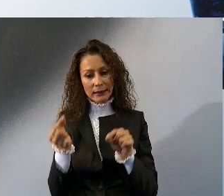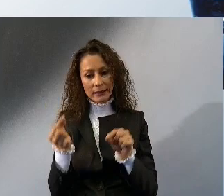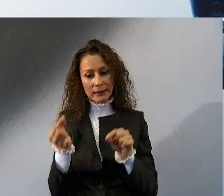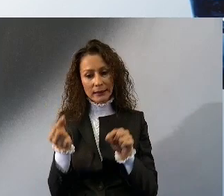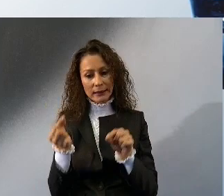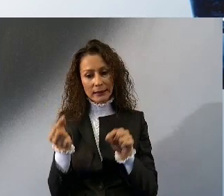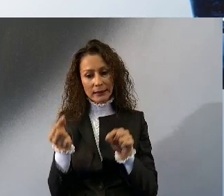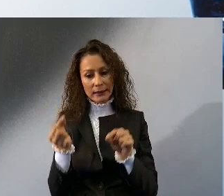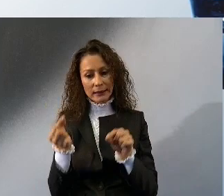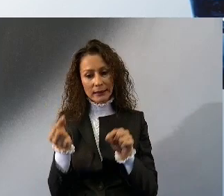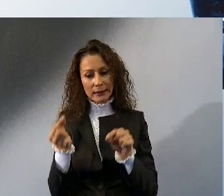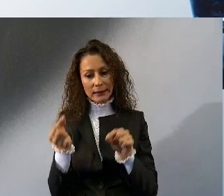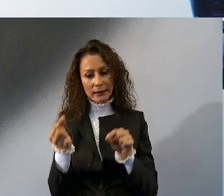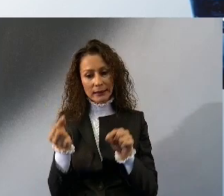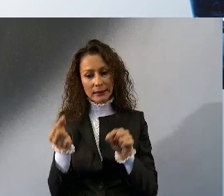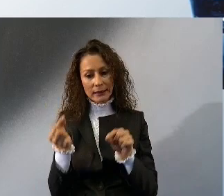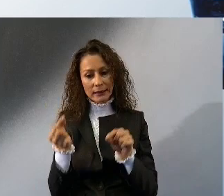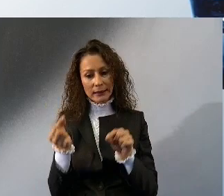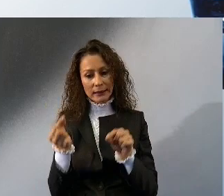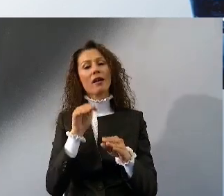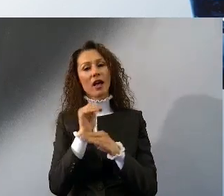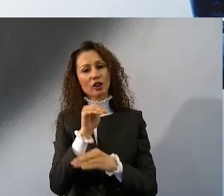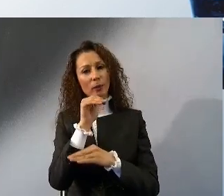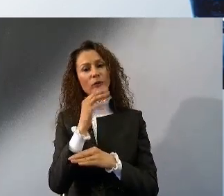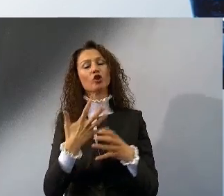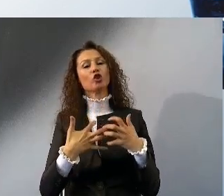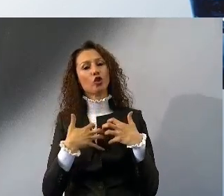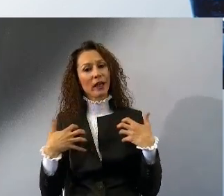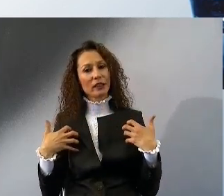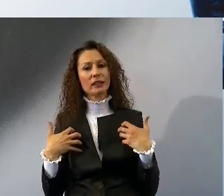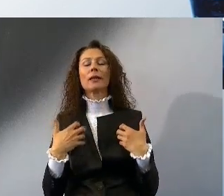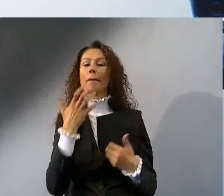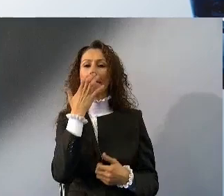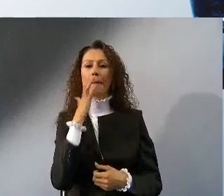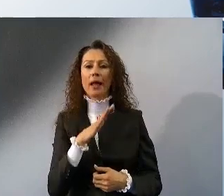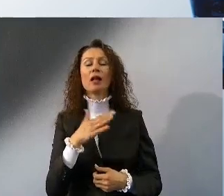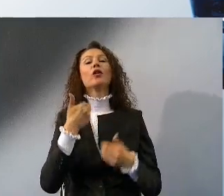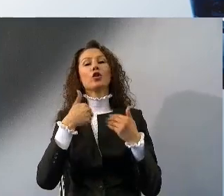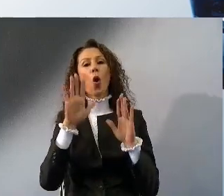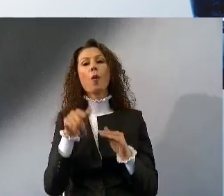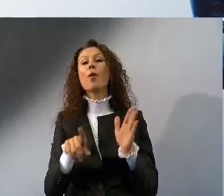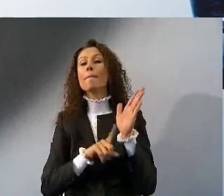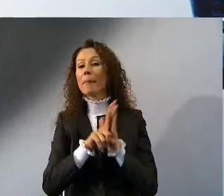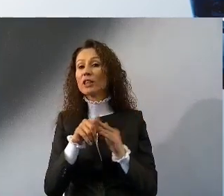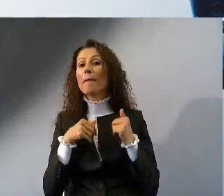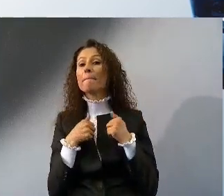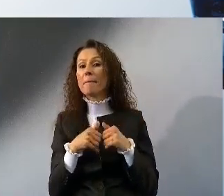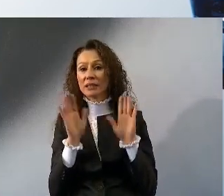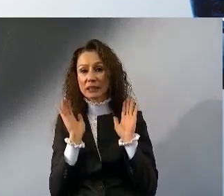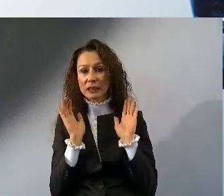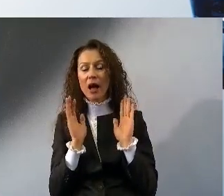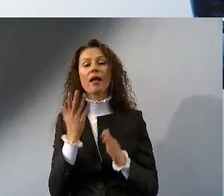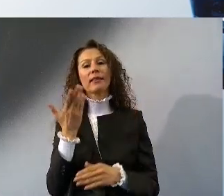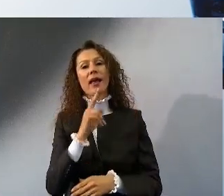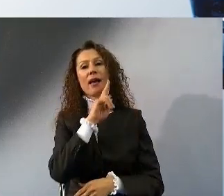zaman tekrardan bu topraklarda yaşamamızın güvencesini elde etmiş olacağız. Yok eğer bunu başaramazsak,